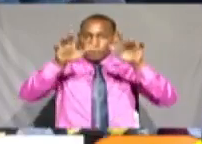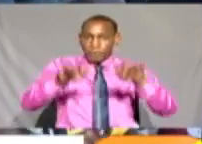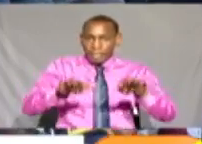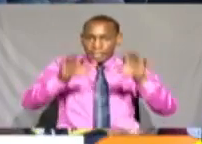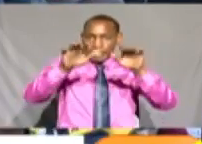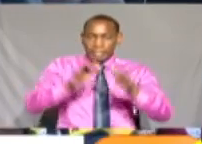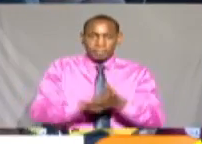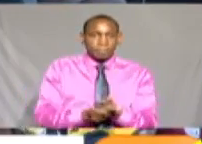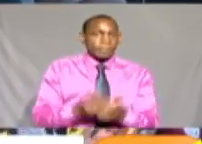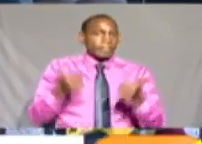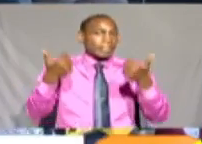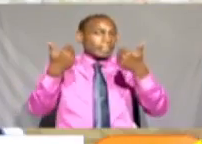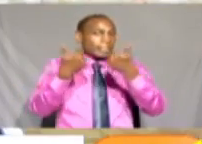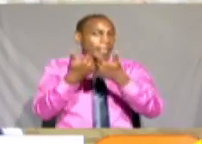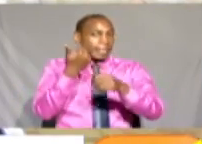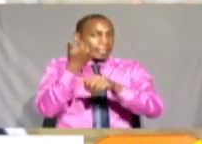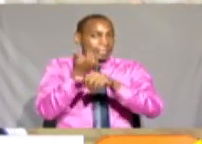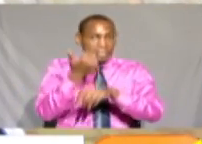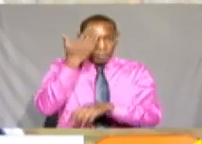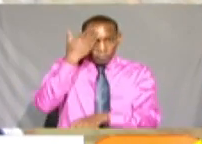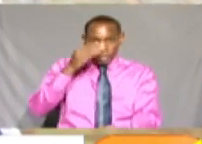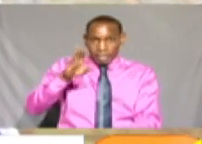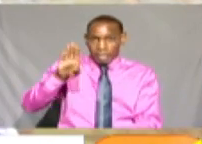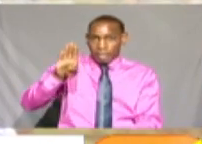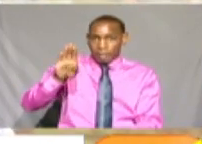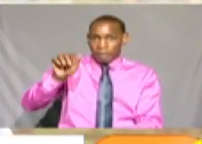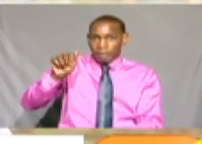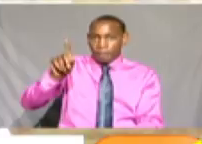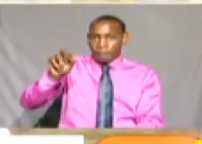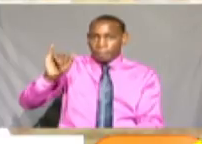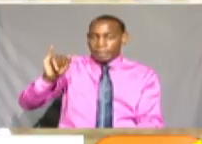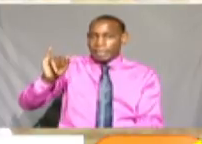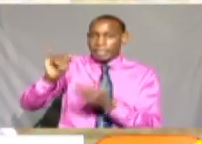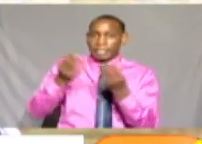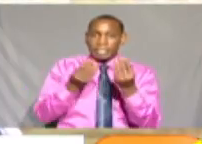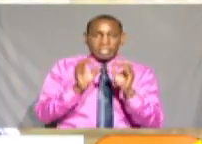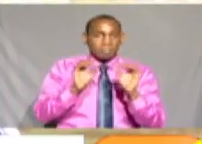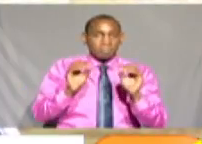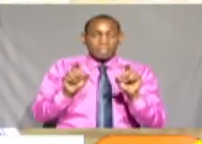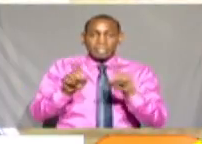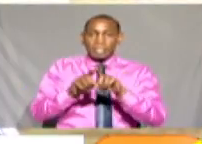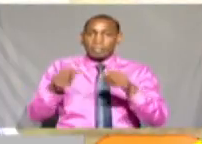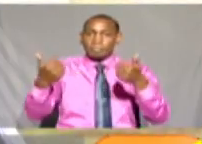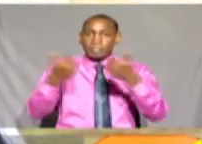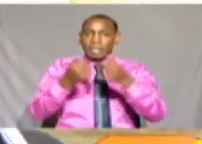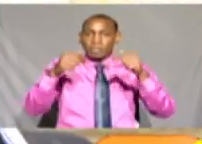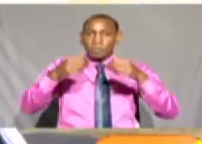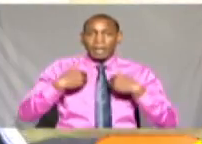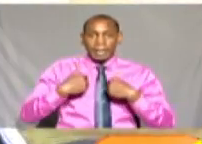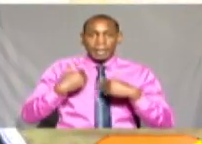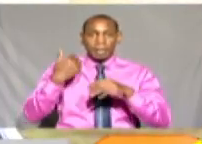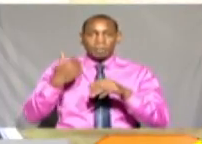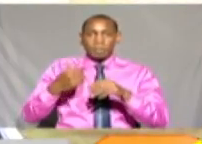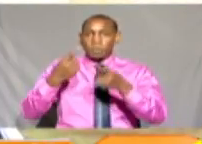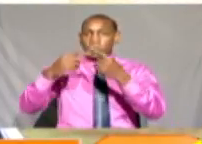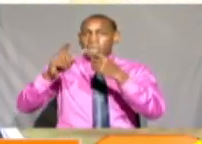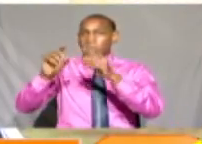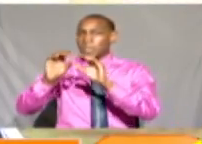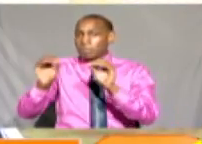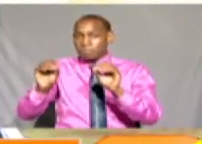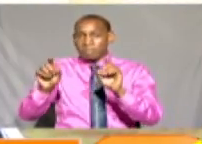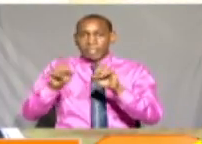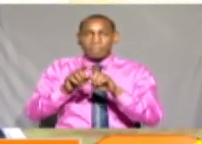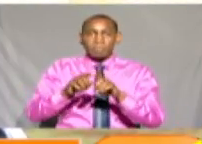Sema mechi imekuwa ni ngumu, najua Bandari pia si timu rahisi na mechi ya leo pia walikuwa najua wamekuwa na msimu mbaya, bado hajapata win mingi, sio